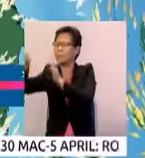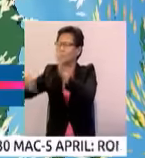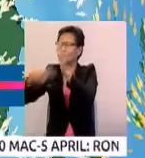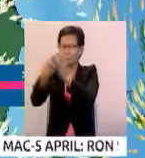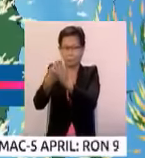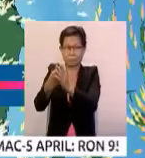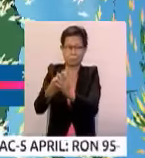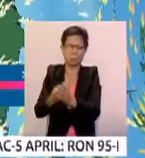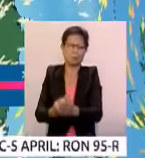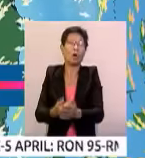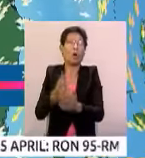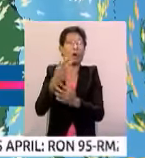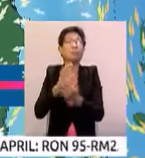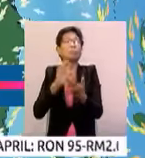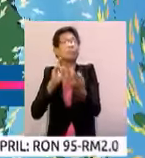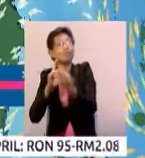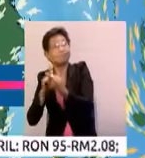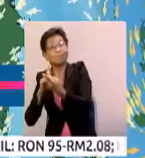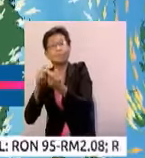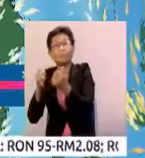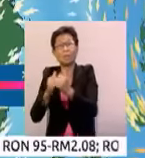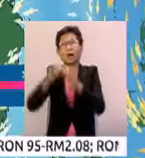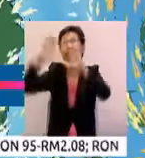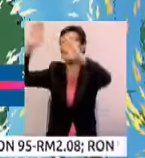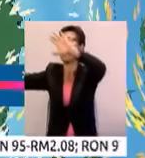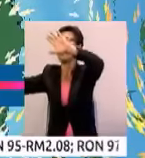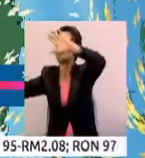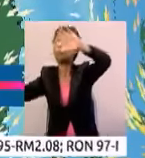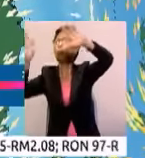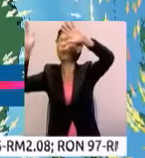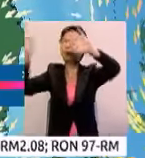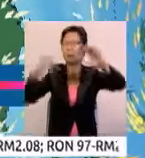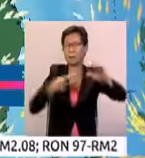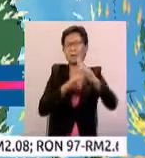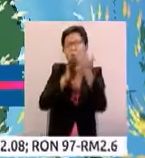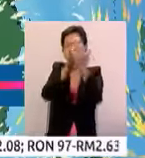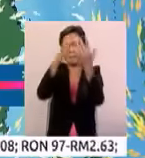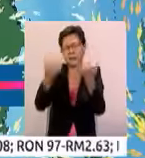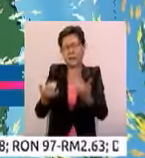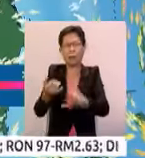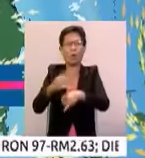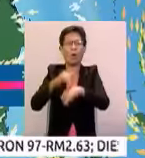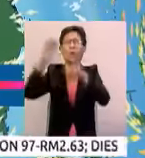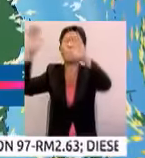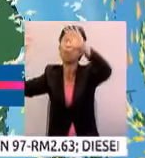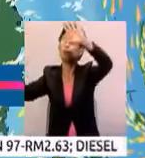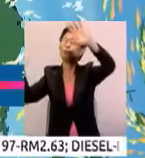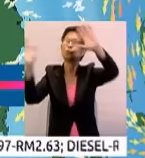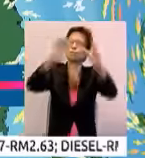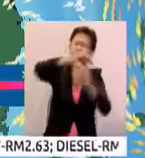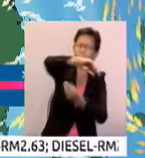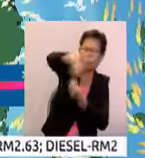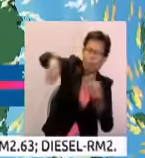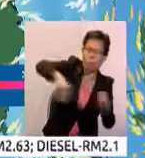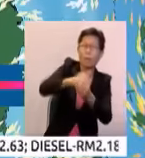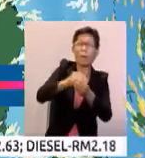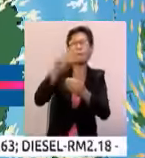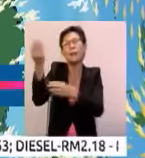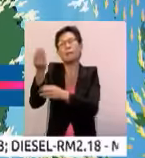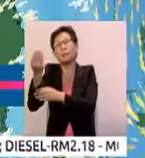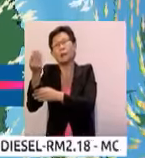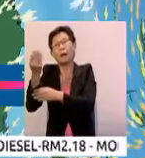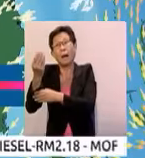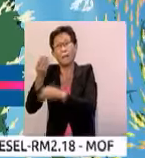km/jam. Ini adalah bersesuaian dengan keadaan monsun yang kita alami pada ketika ini, iaitu monsun peralihan. Secara amnya,